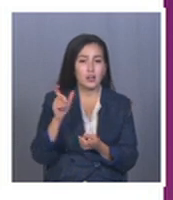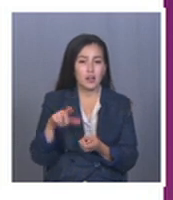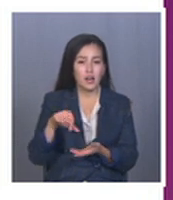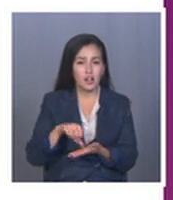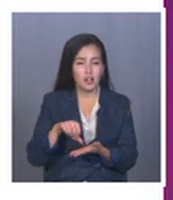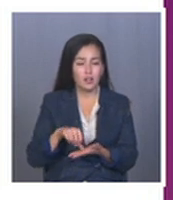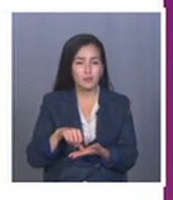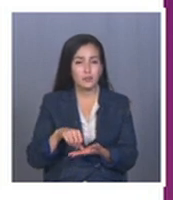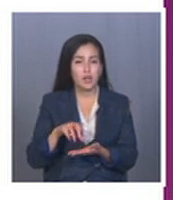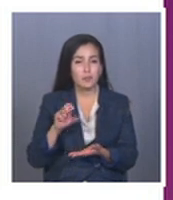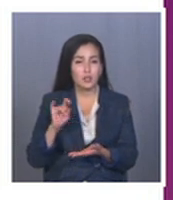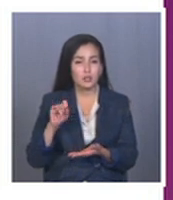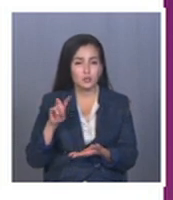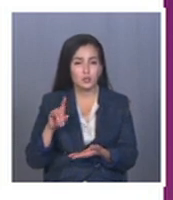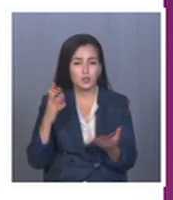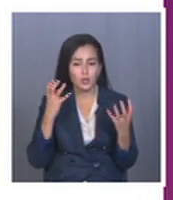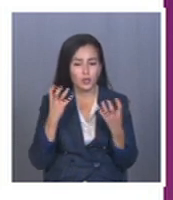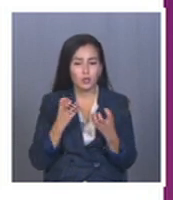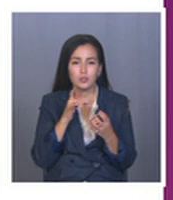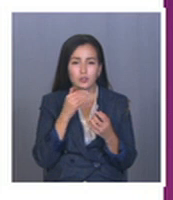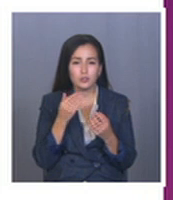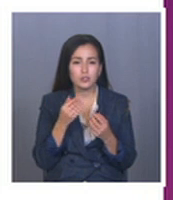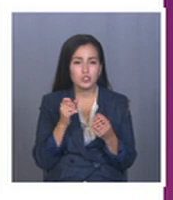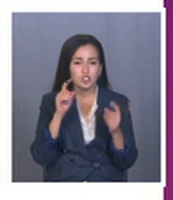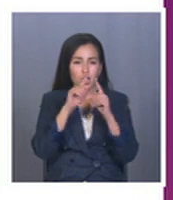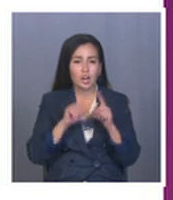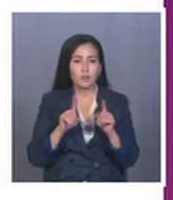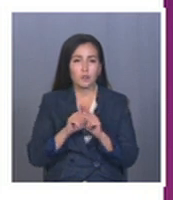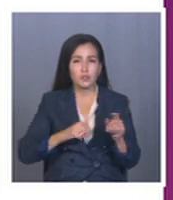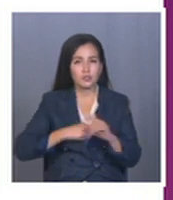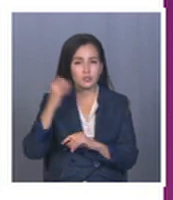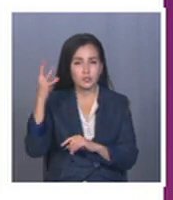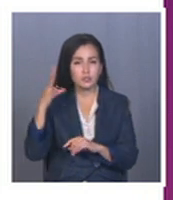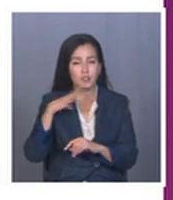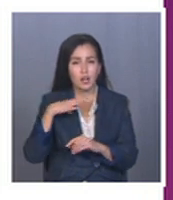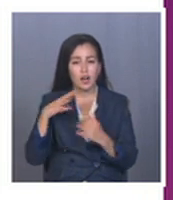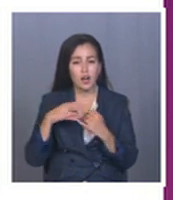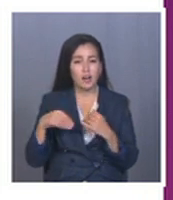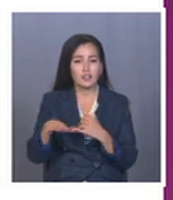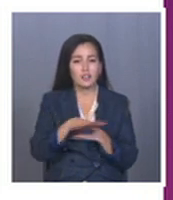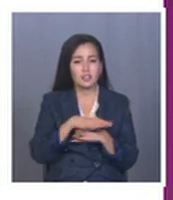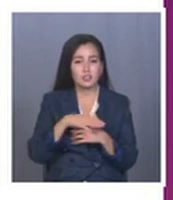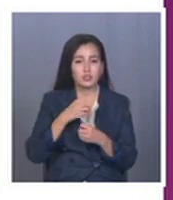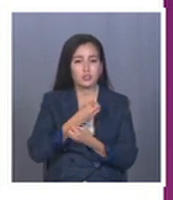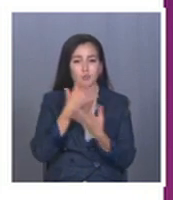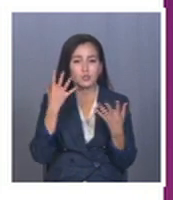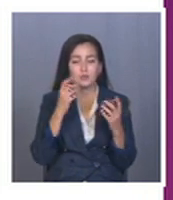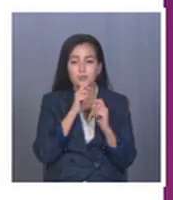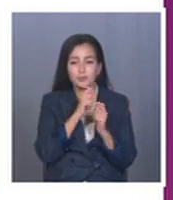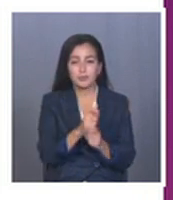Байтұрсынұлы қараңғылық тұңғиығынан жарық жұлдыздай жарқырап шығып, айналасына нұр, шуақ себумен